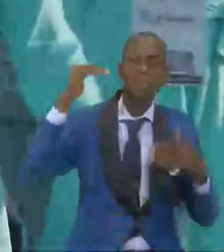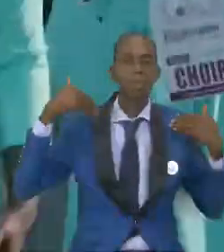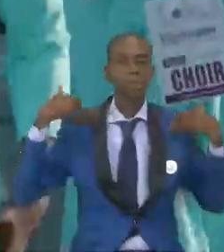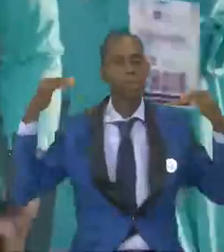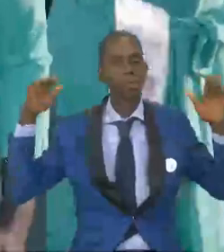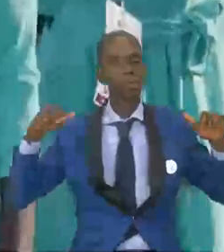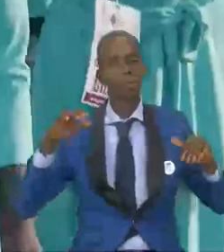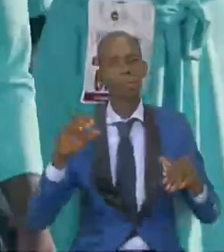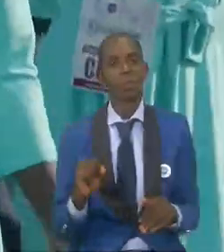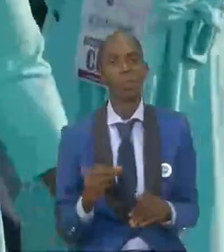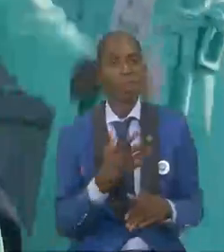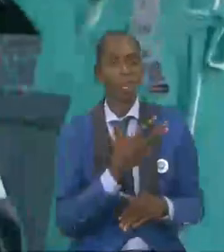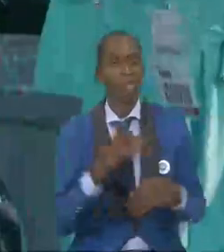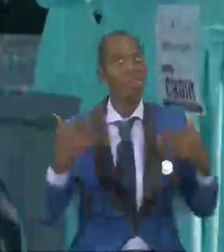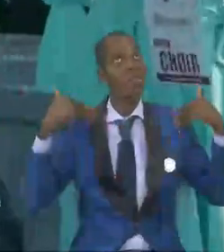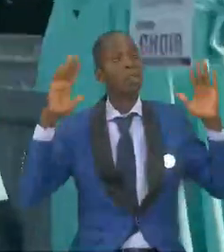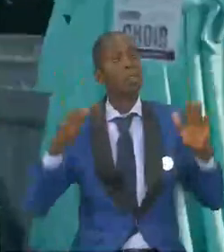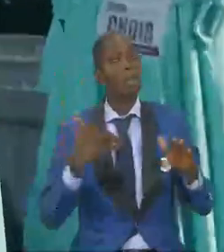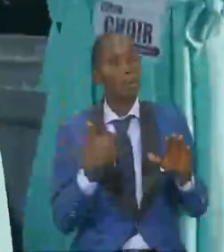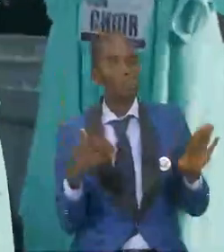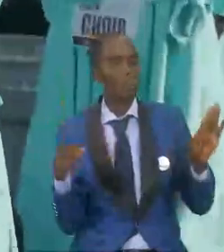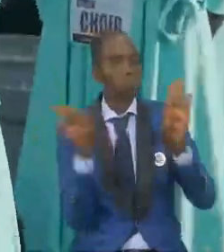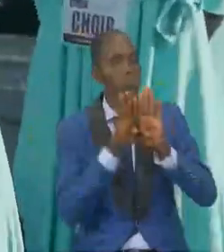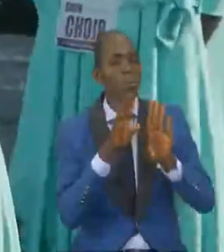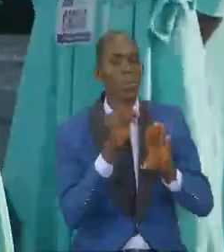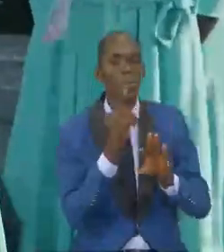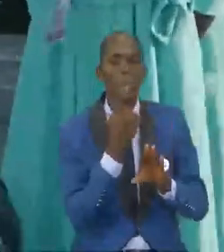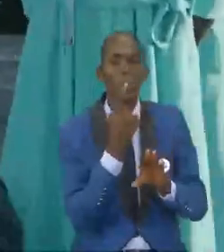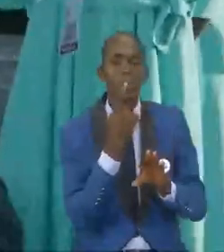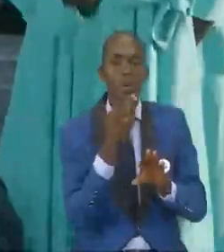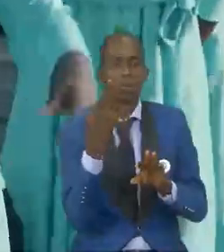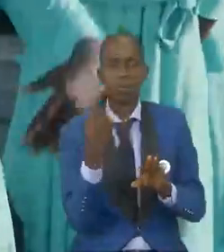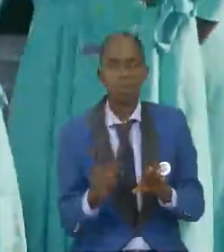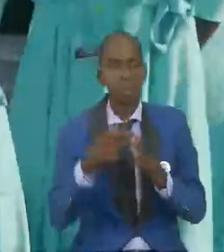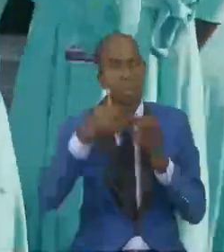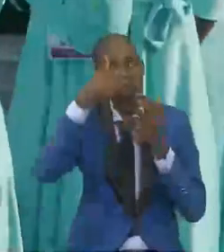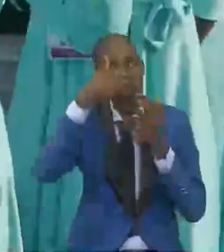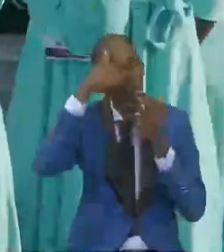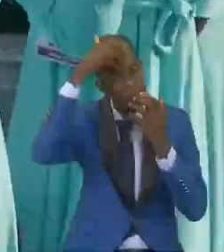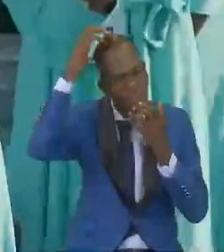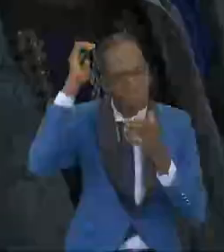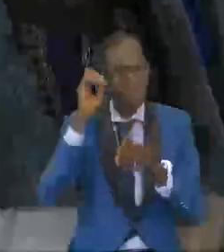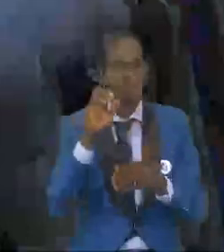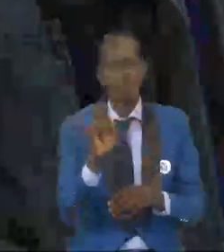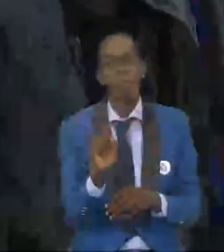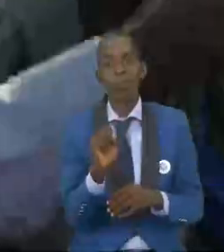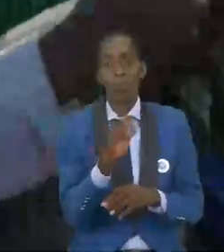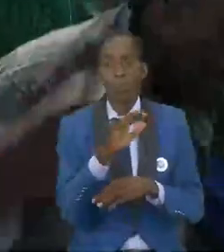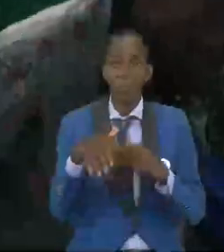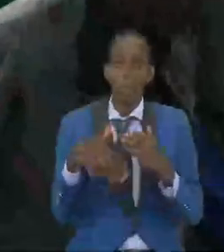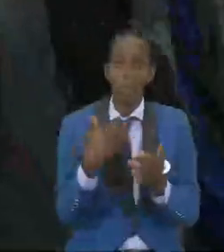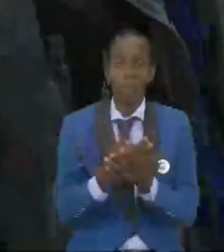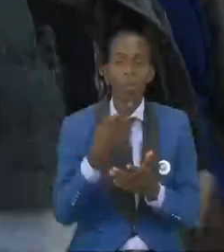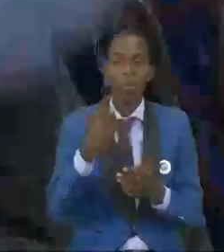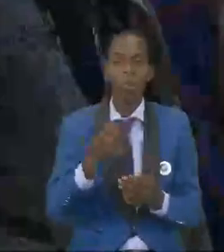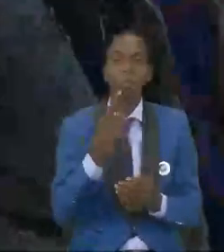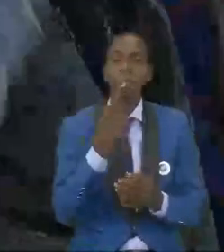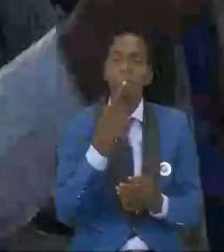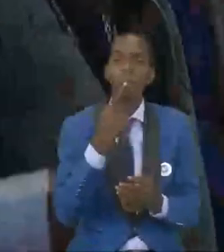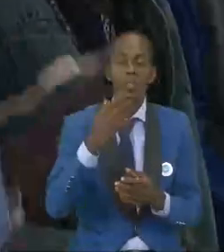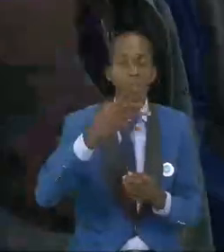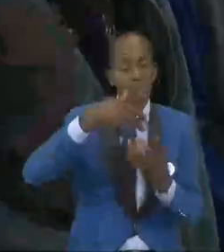envoyé ses anges et ils ont fermé la gueule des lions